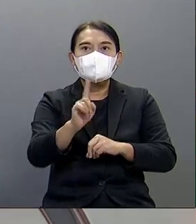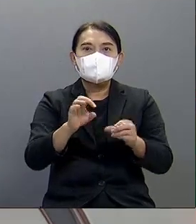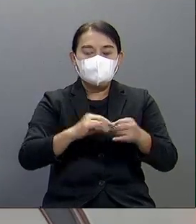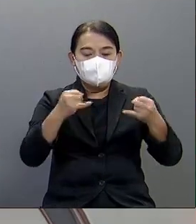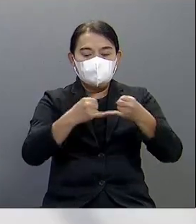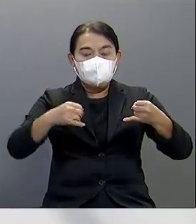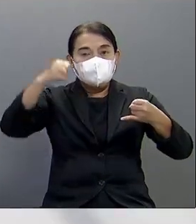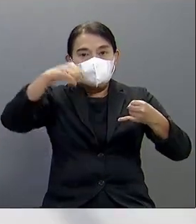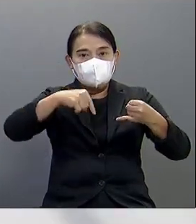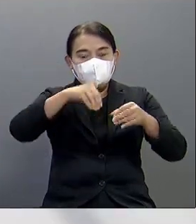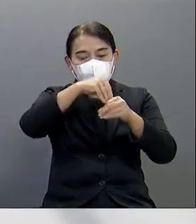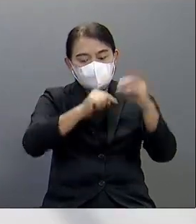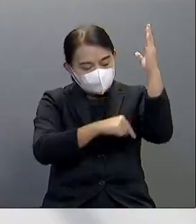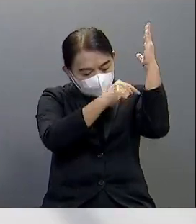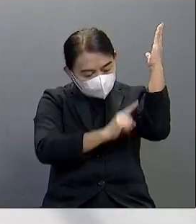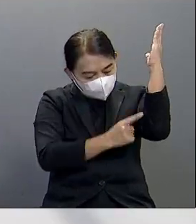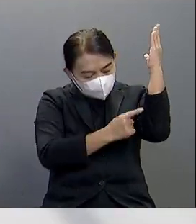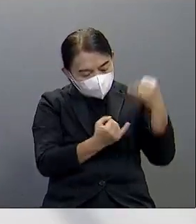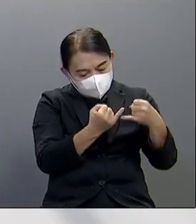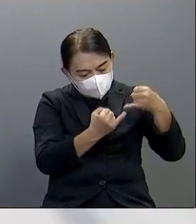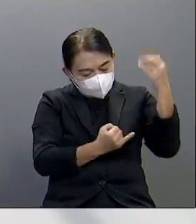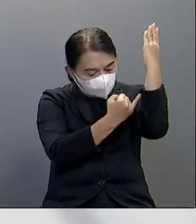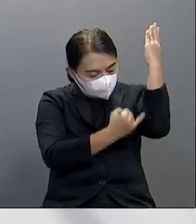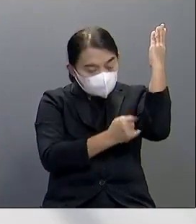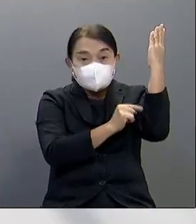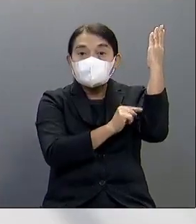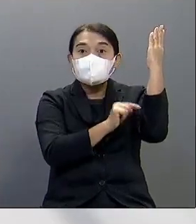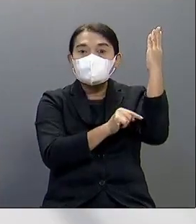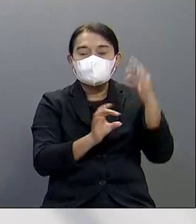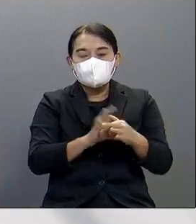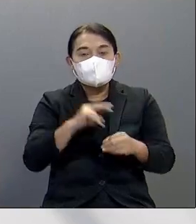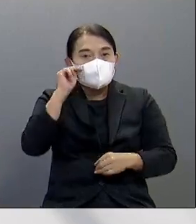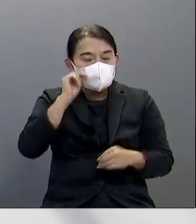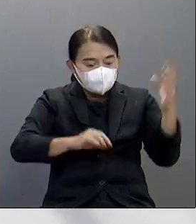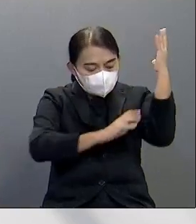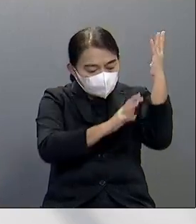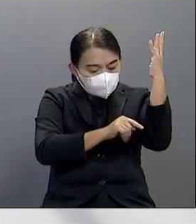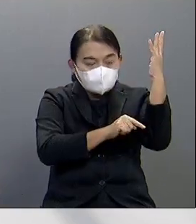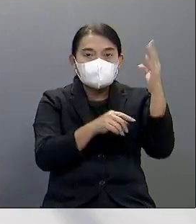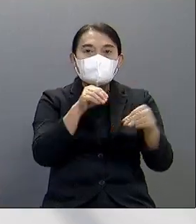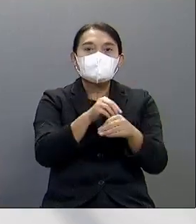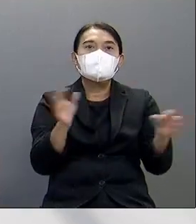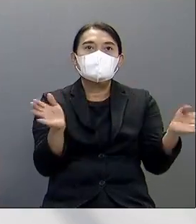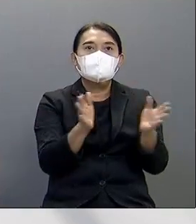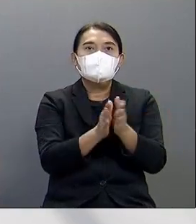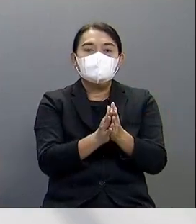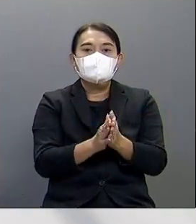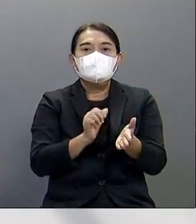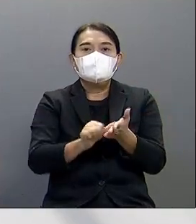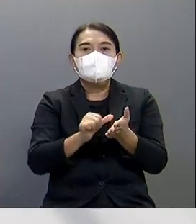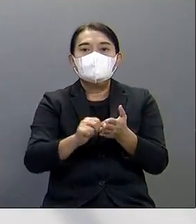ไฟที่อาจจะอยู่ภายในเสาไฟนะคะหรือรวมทั้งความชื้นที่ประกอบกันนะคะทางแก้ปัญหาที่ทางเทศบาลอยากจะท